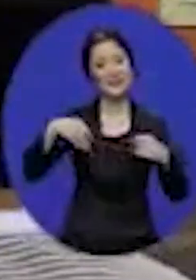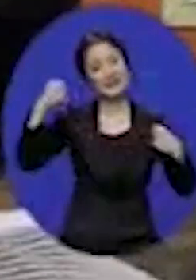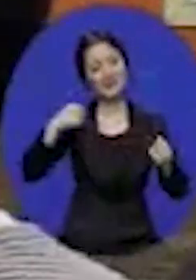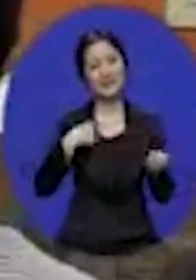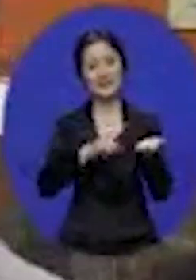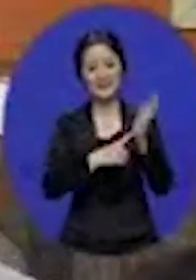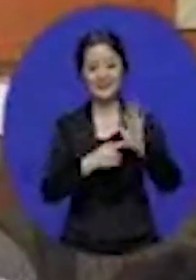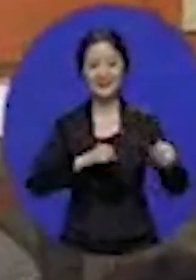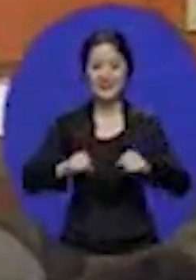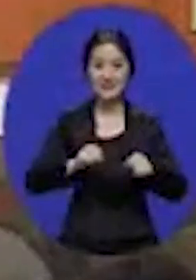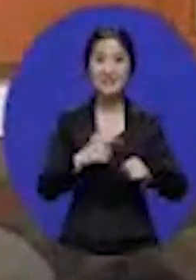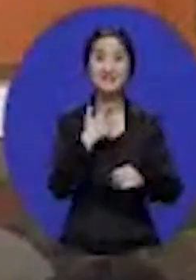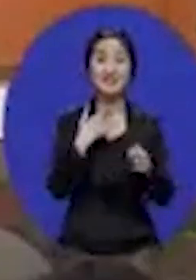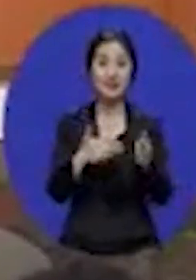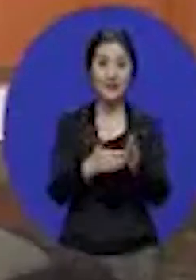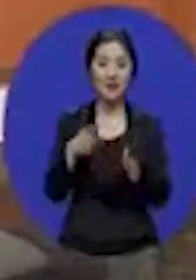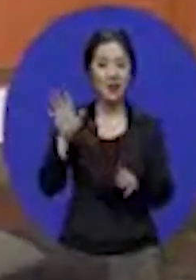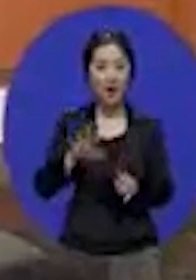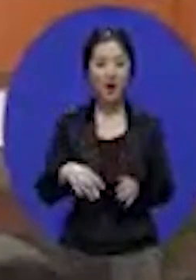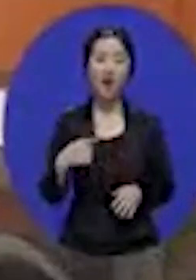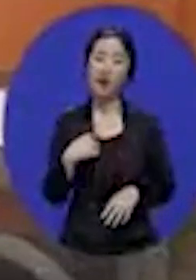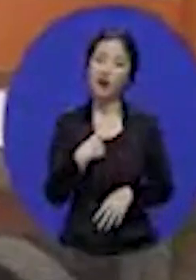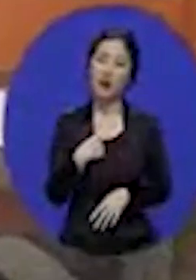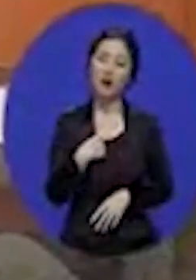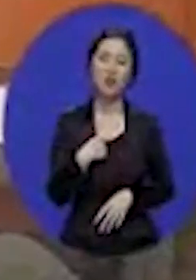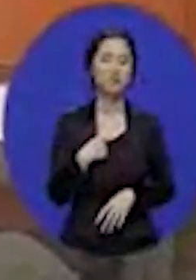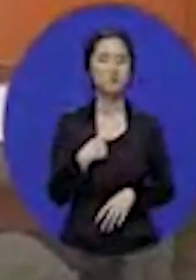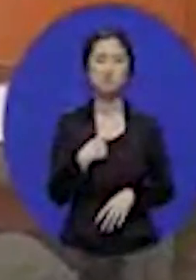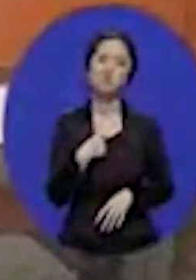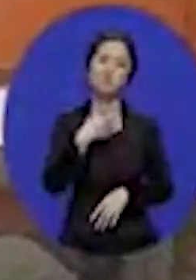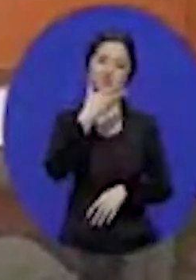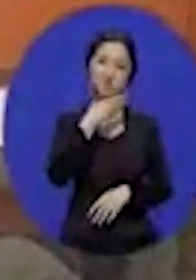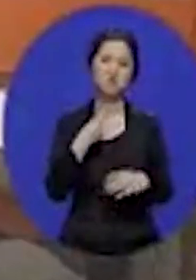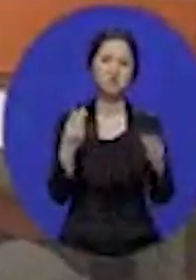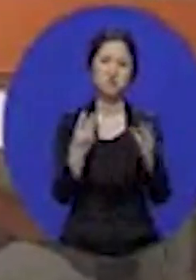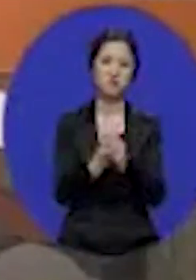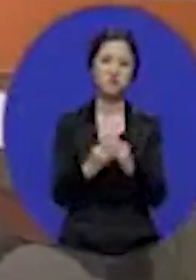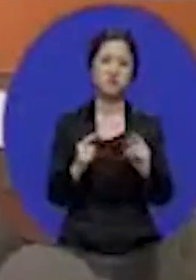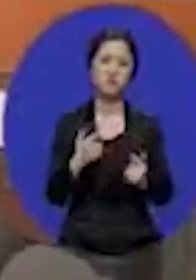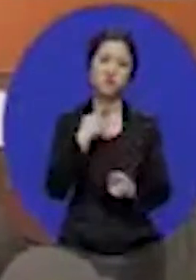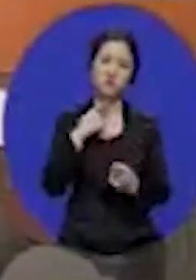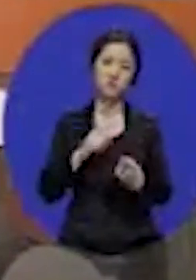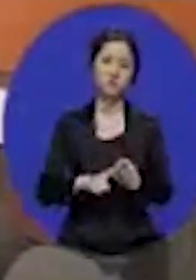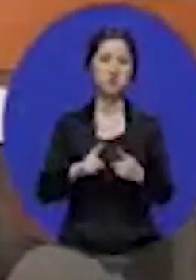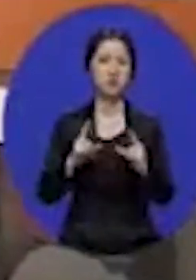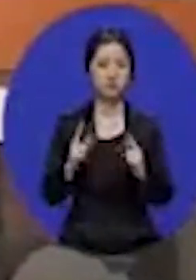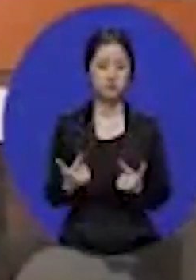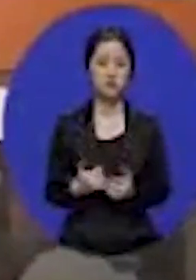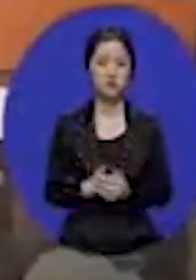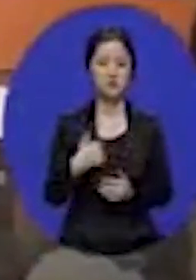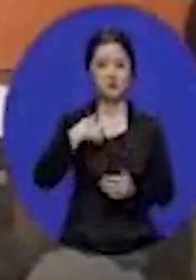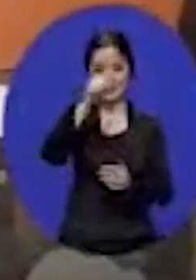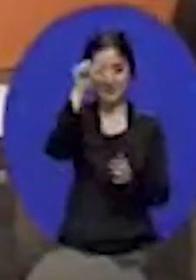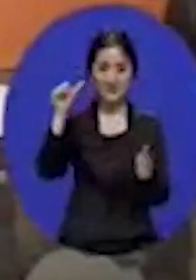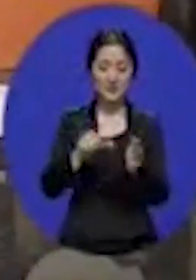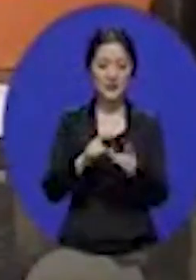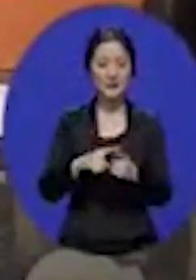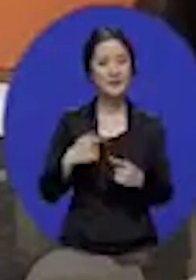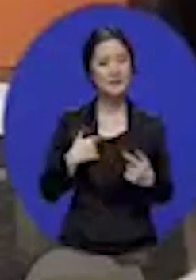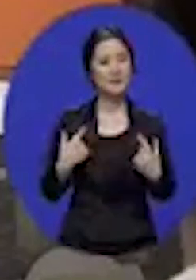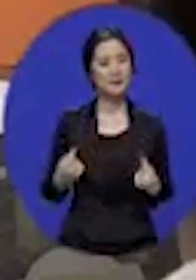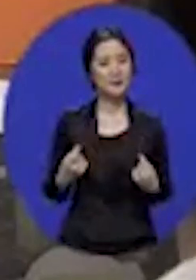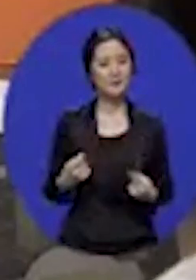예, 자리매김했지만 결코 저는 예, 그거 갖고 제가 그 성에 차거나 내 인생에 어떤 아